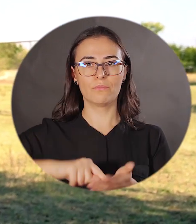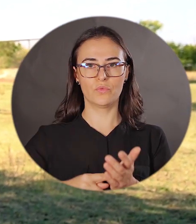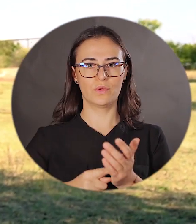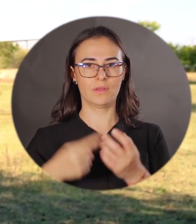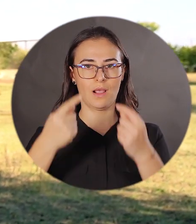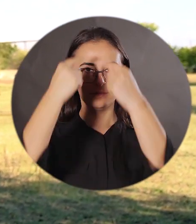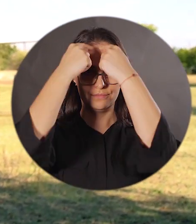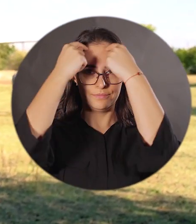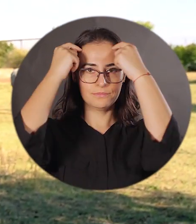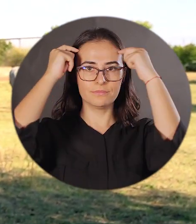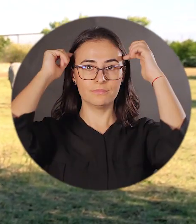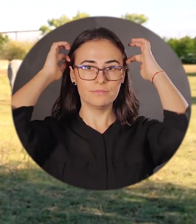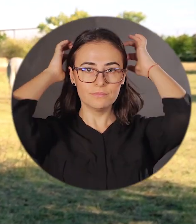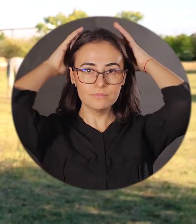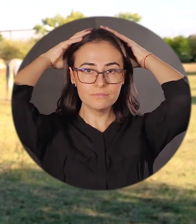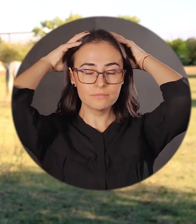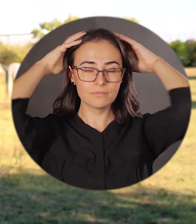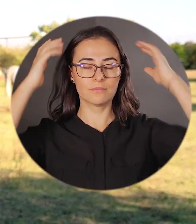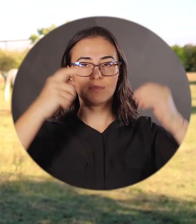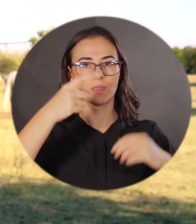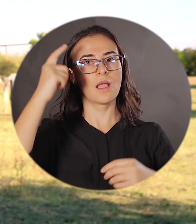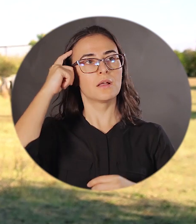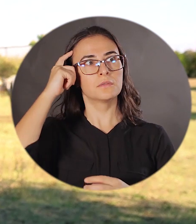viața lui personală.